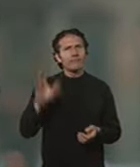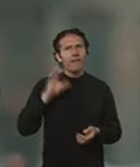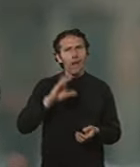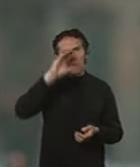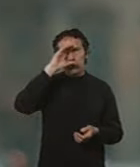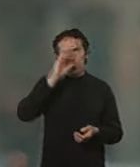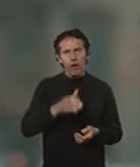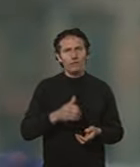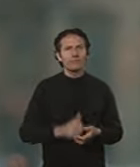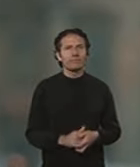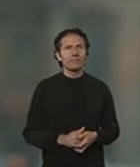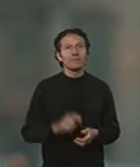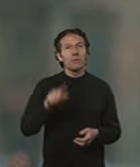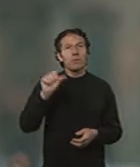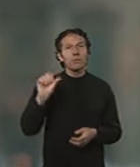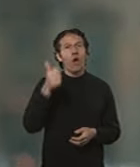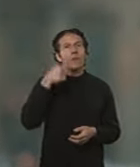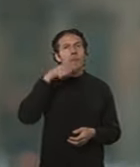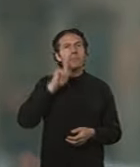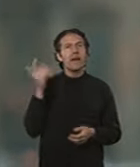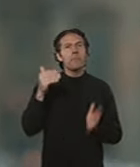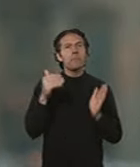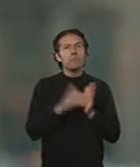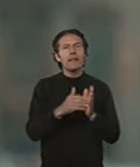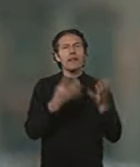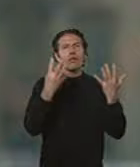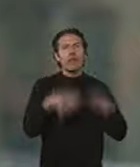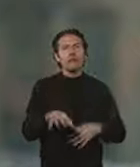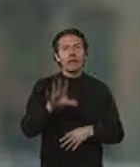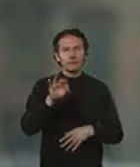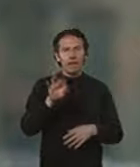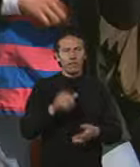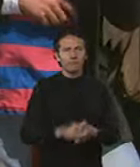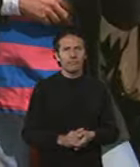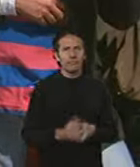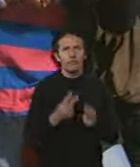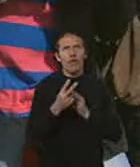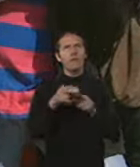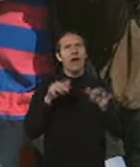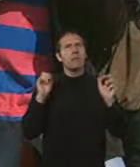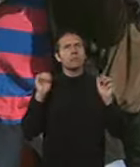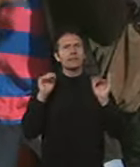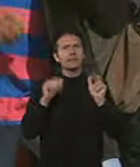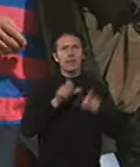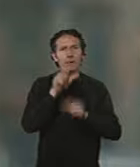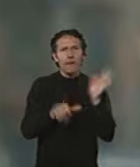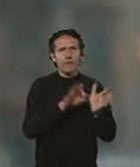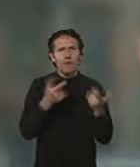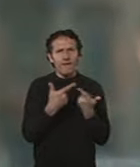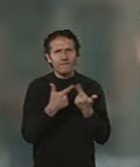Gaulle c'était le 1er mai 1950 devant la foule des Français de toutes